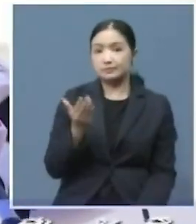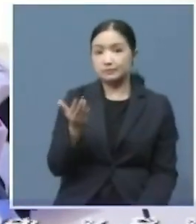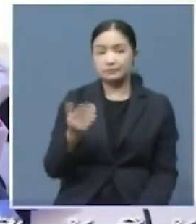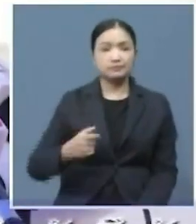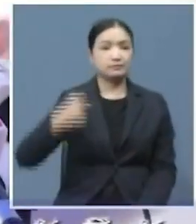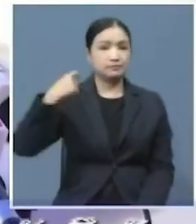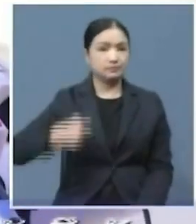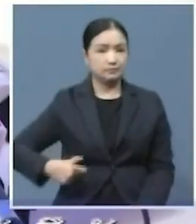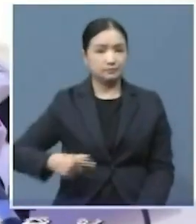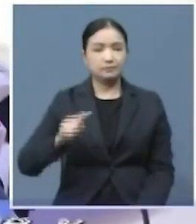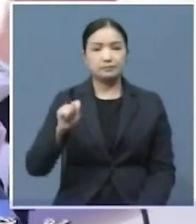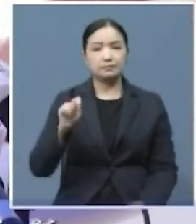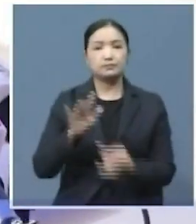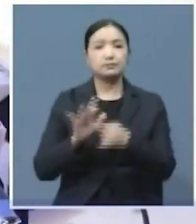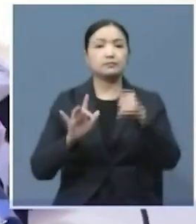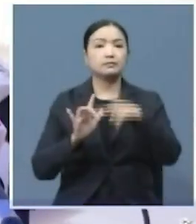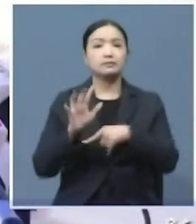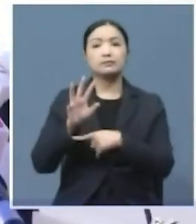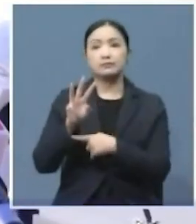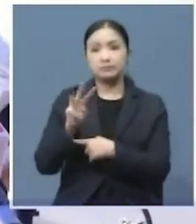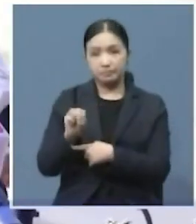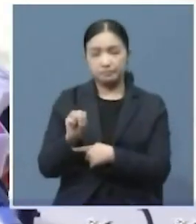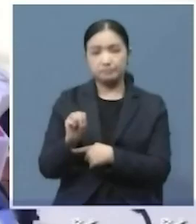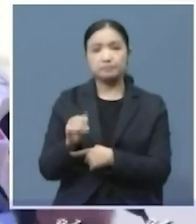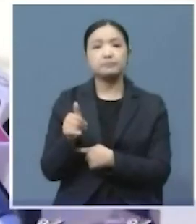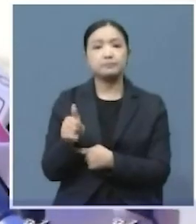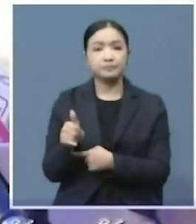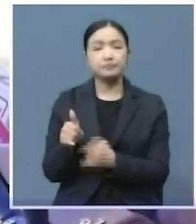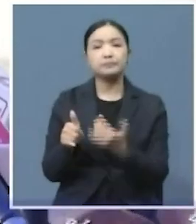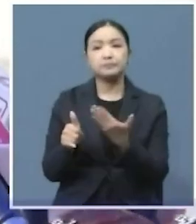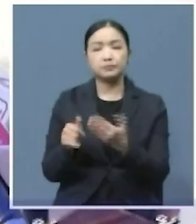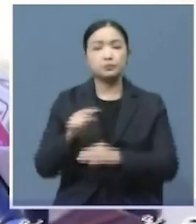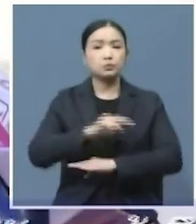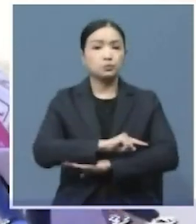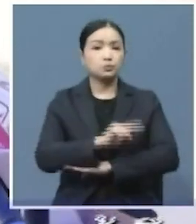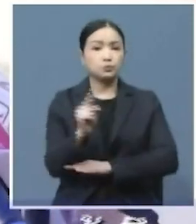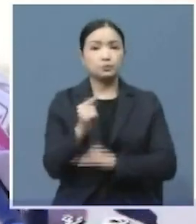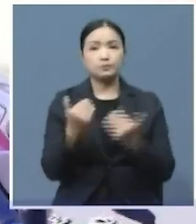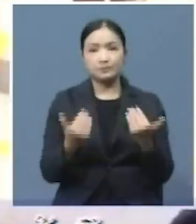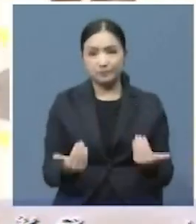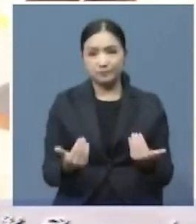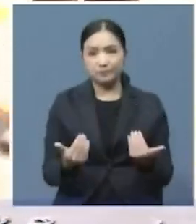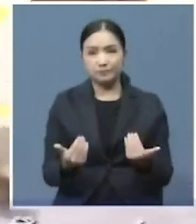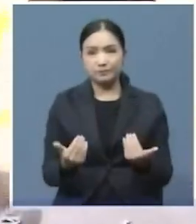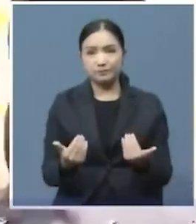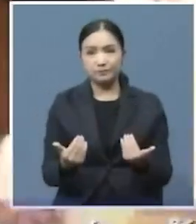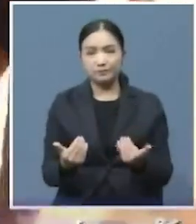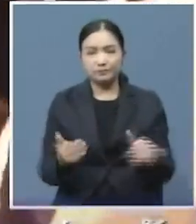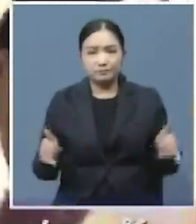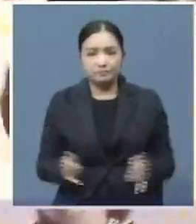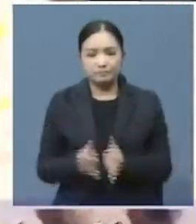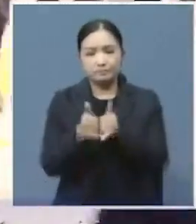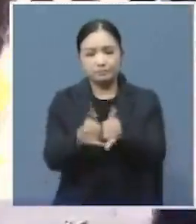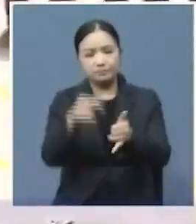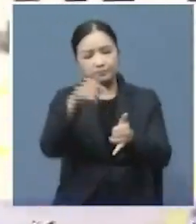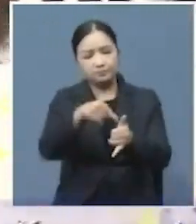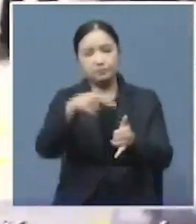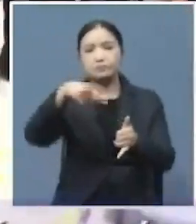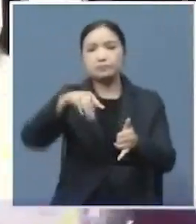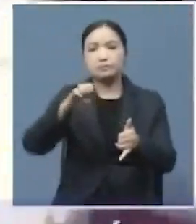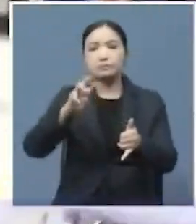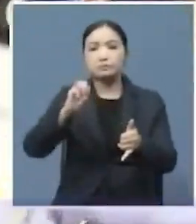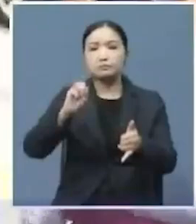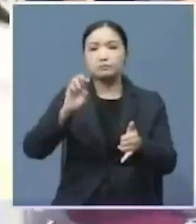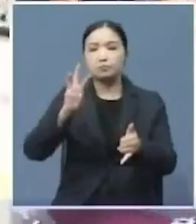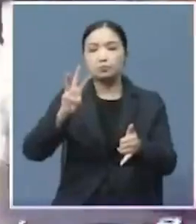ทางฝั่งของทนายตั้มด้วยนะครับนายศุทธาเบี้ยบบังเกิดวันเนี้ยไปพร้อมกับนางสาวพิมพวิไลผู้โอน